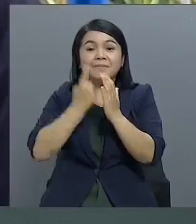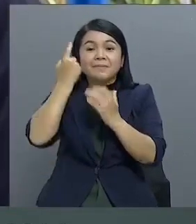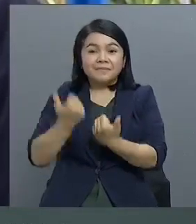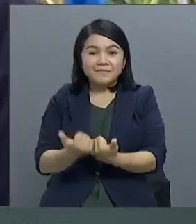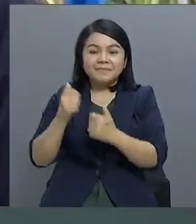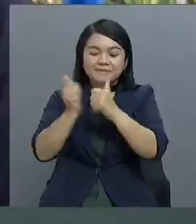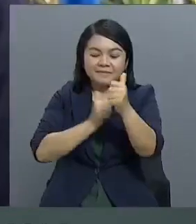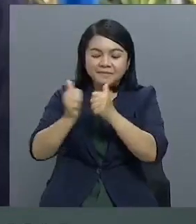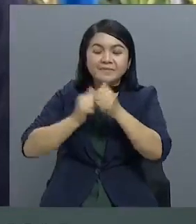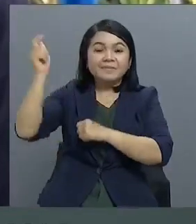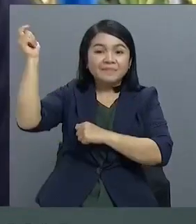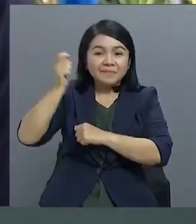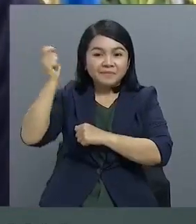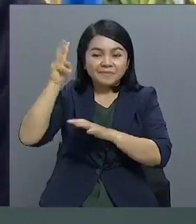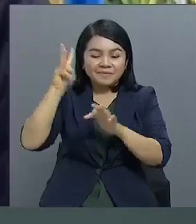ก้อง